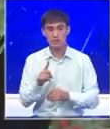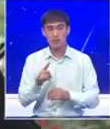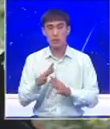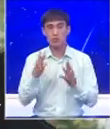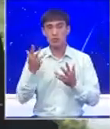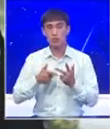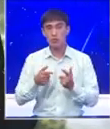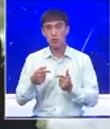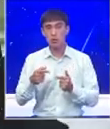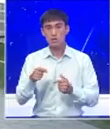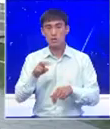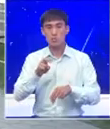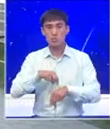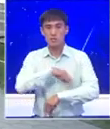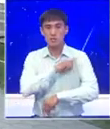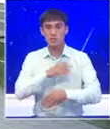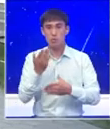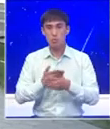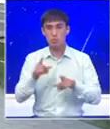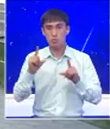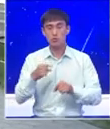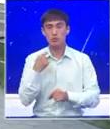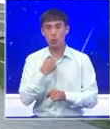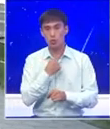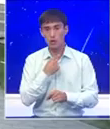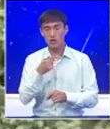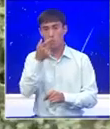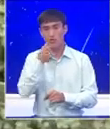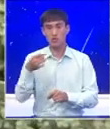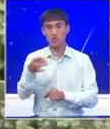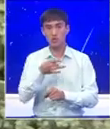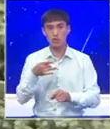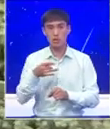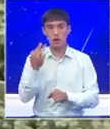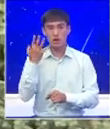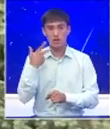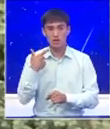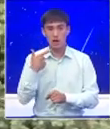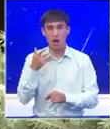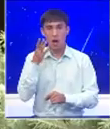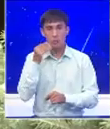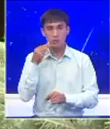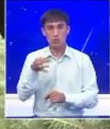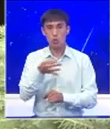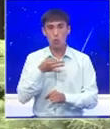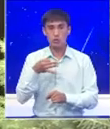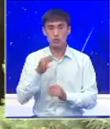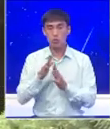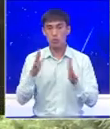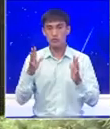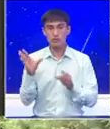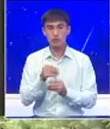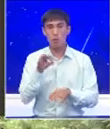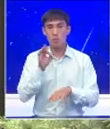Наибольшее число обратившихся за медицинской помощью приходится на Талдыкурган и Панфиловские районы. Тогда как в Алматинской области больше